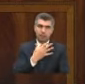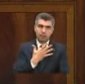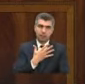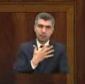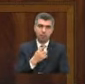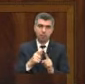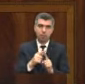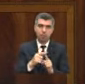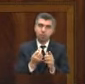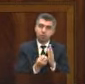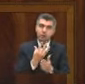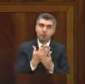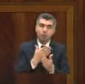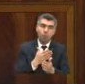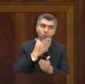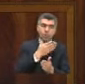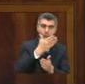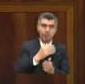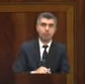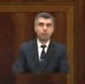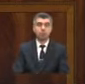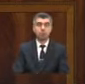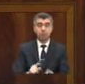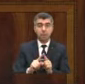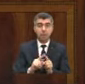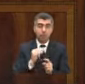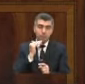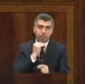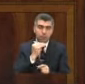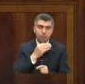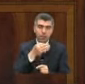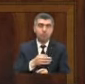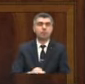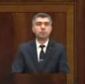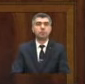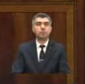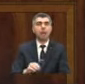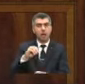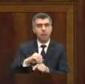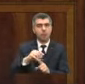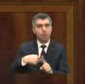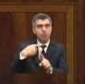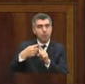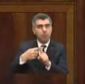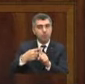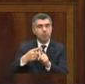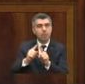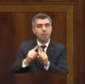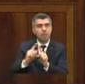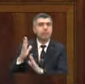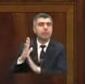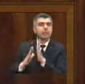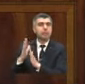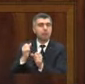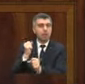المقبلة، وأيضا باش نسرعوا هذا الورش أكثر، وأيضا انطلاقا من التجربة اللي كانت هاد